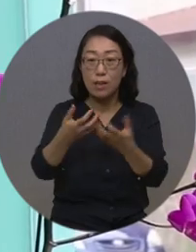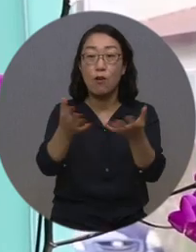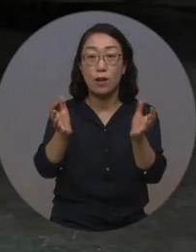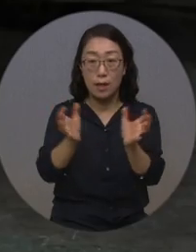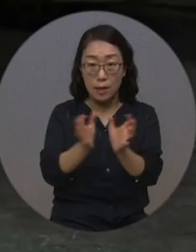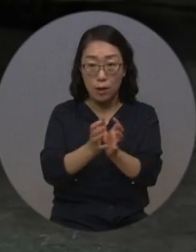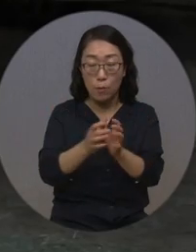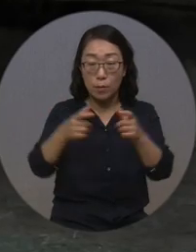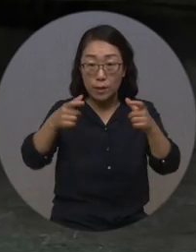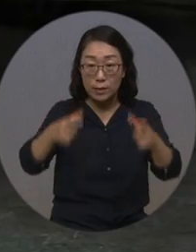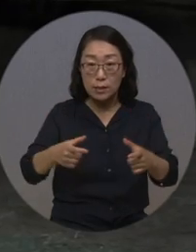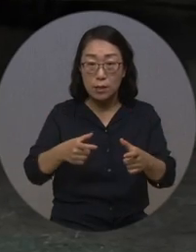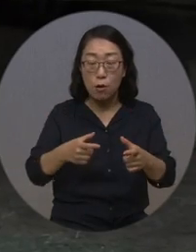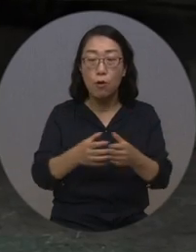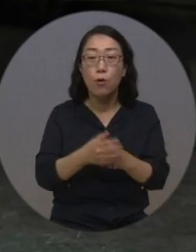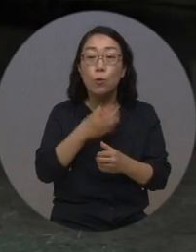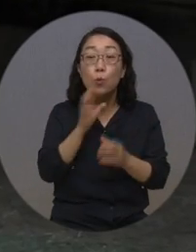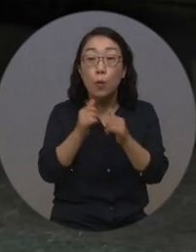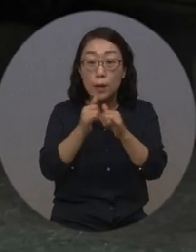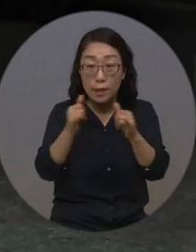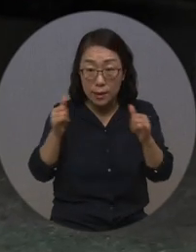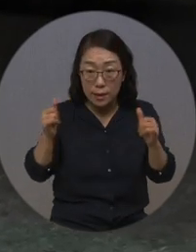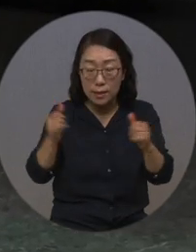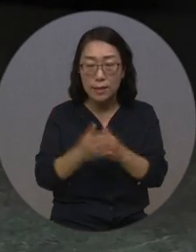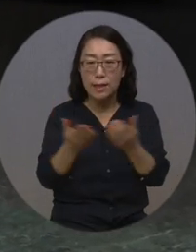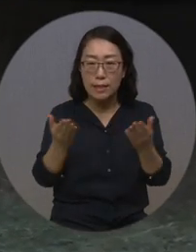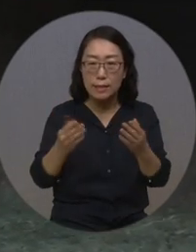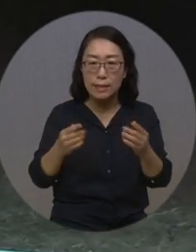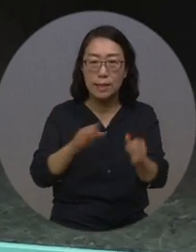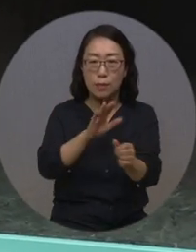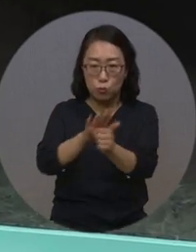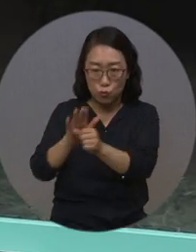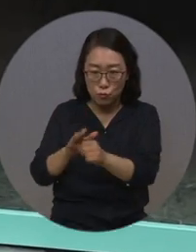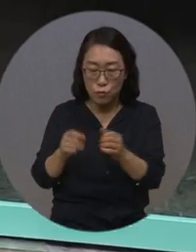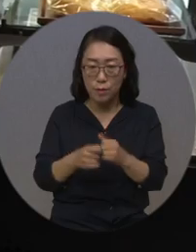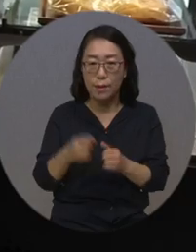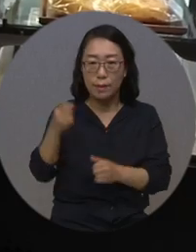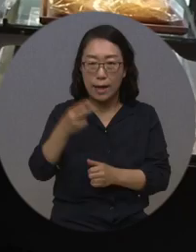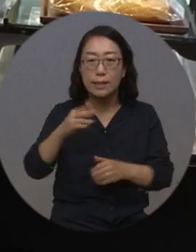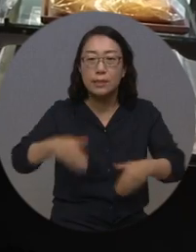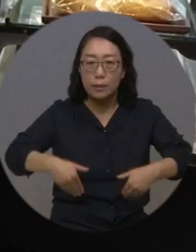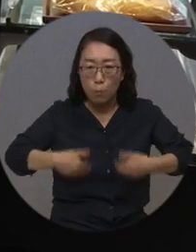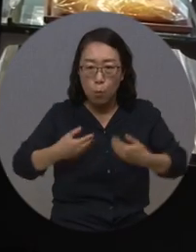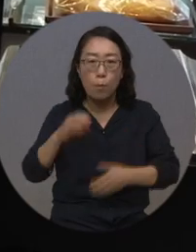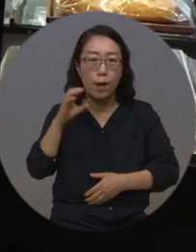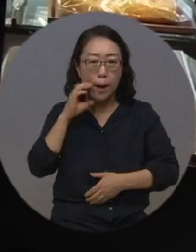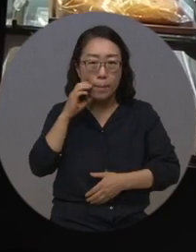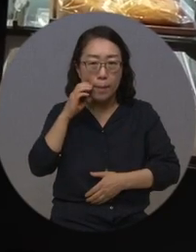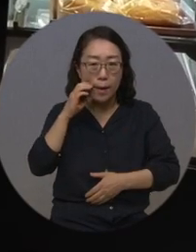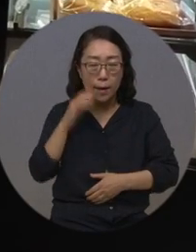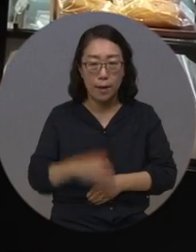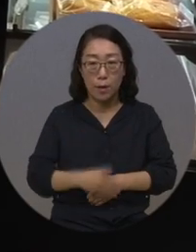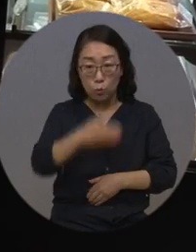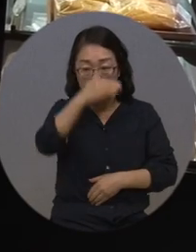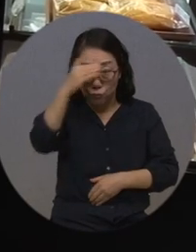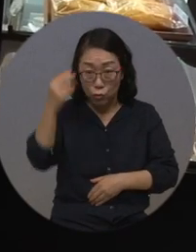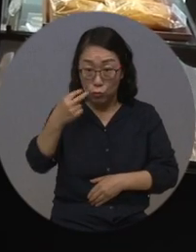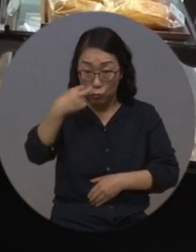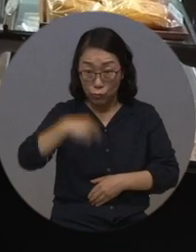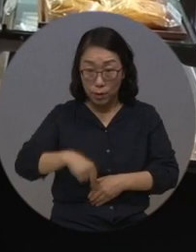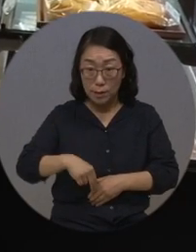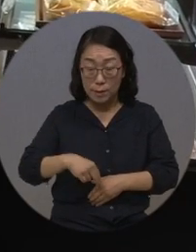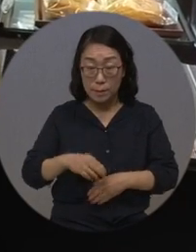지역 어르신들의 일자리를 제공하는 사호점 다시 봄 갤러리 카페를 열어 지역